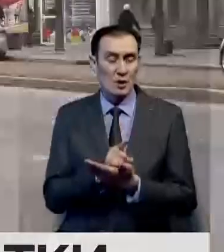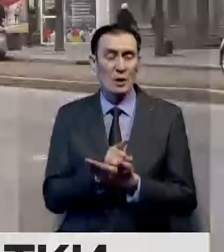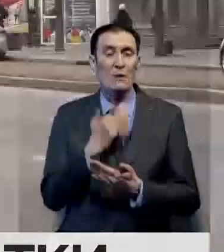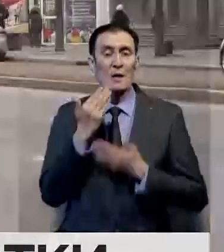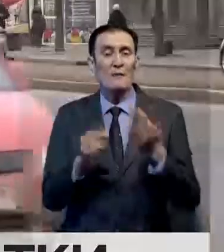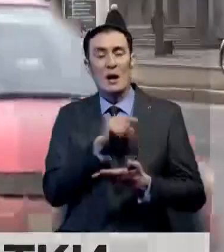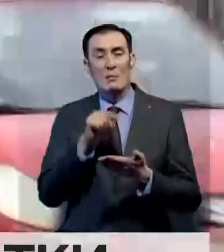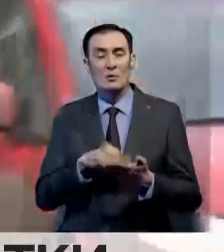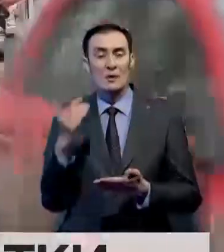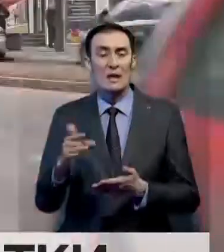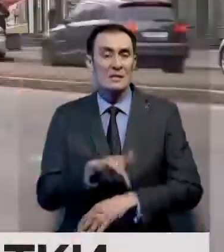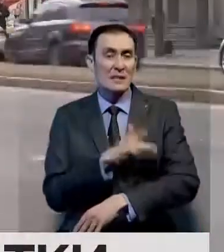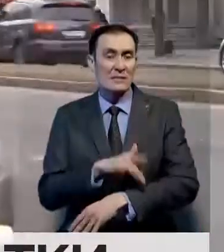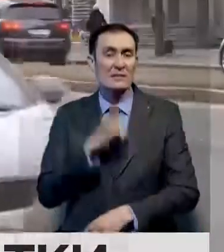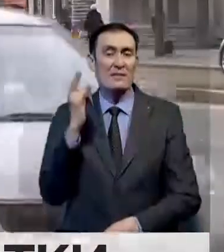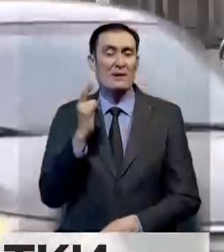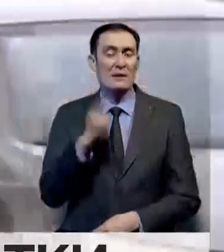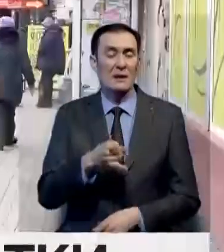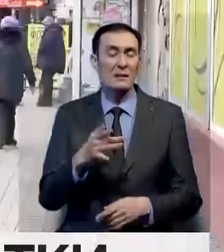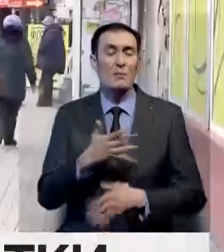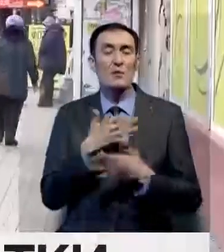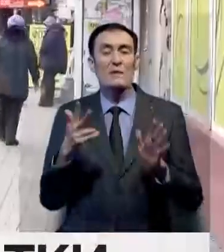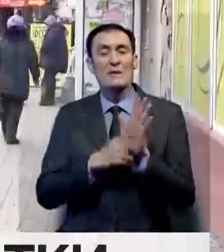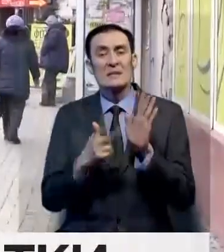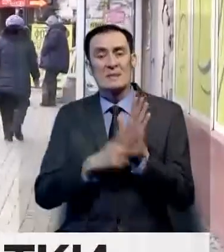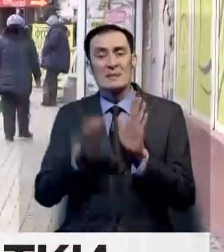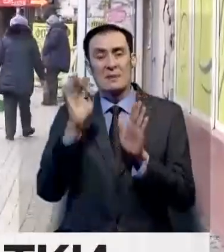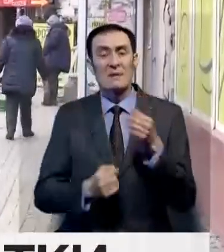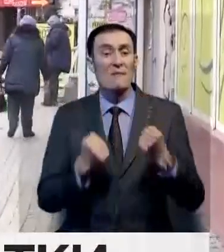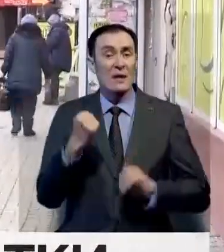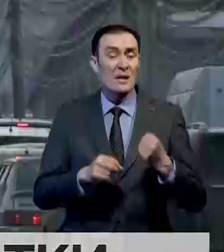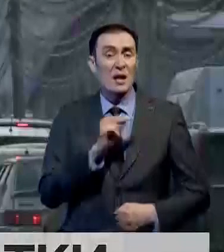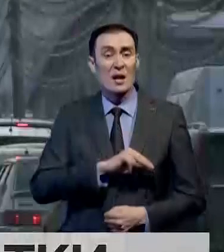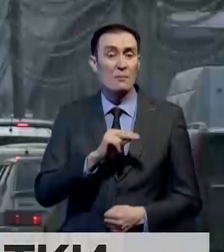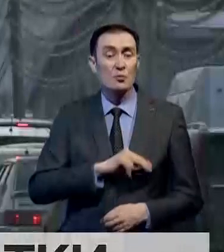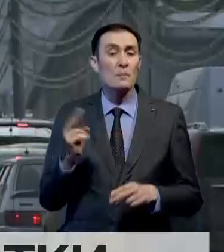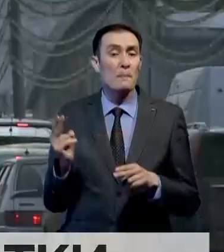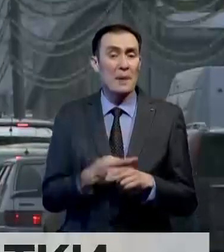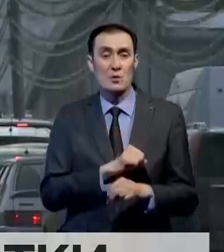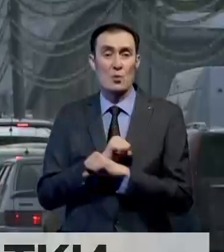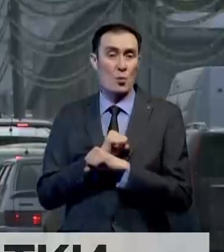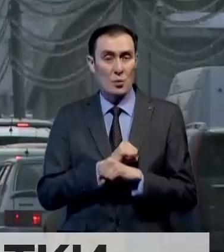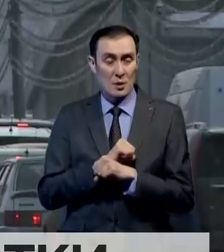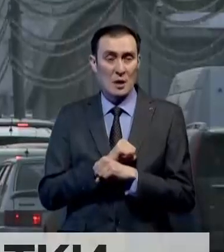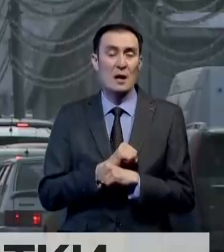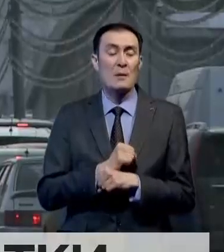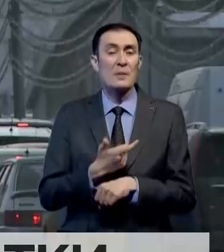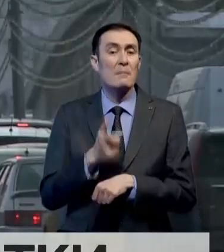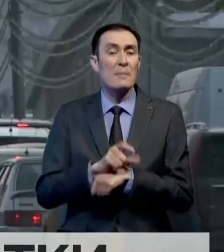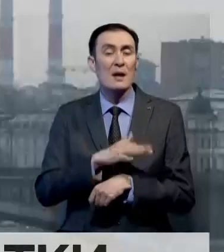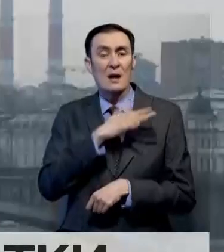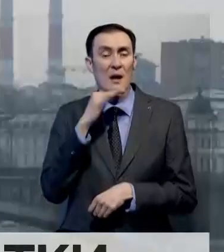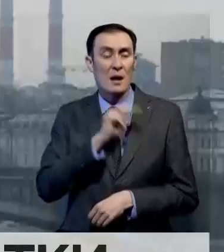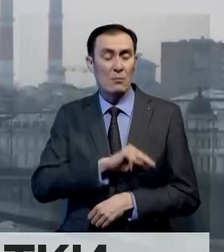опроса, проведенного на одном из сервисов такси, больше 80% водителей работают без существенного отдыха. При